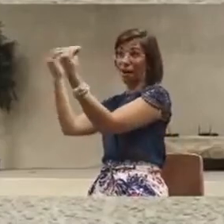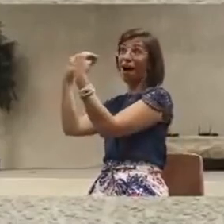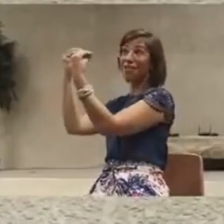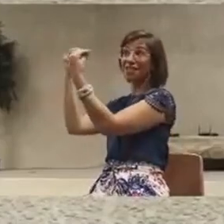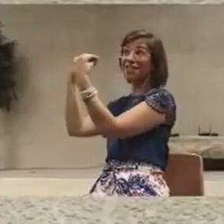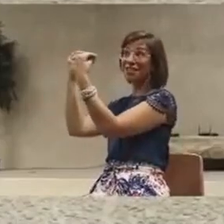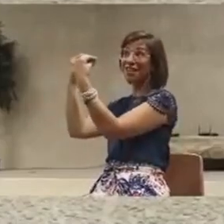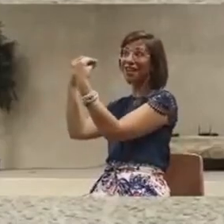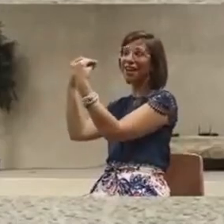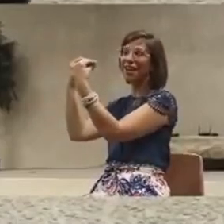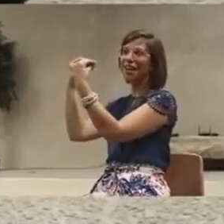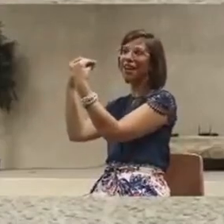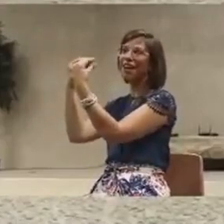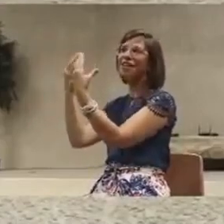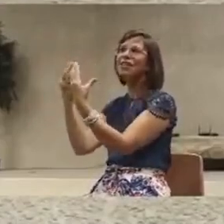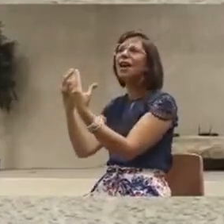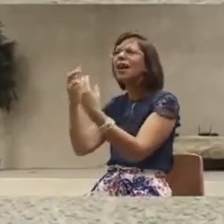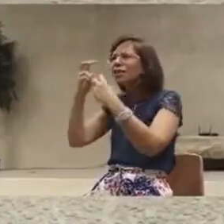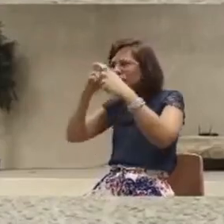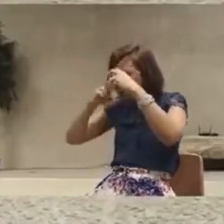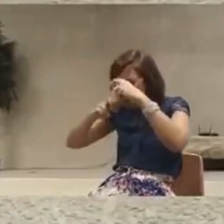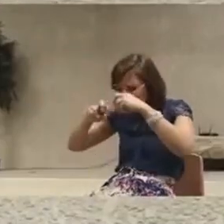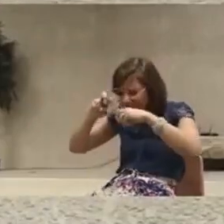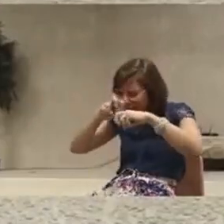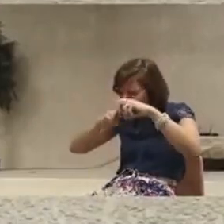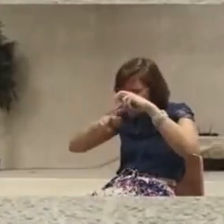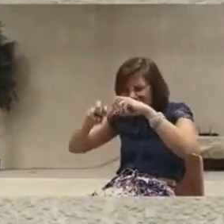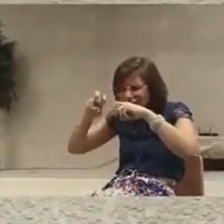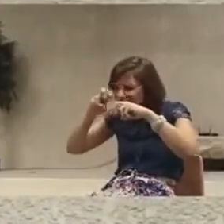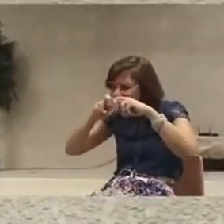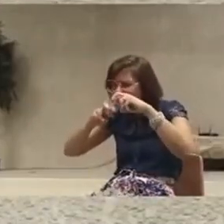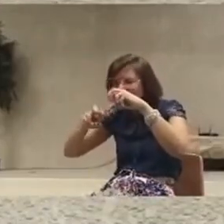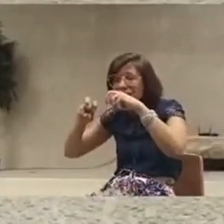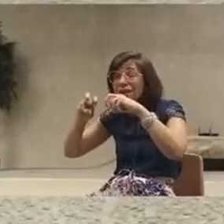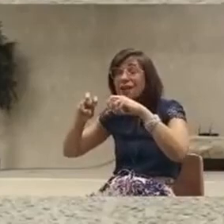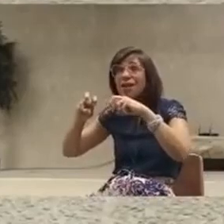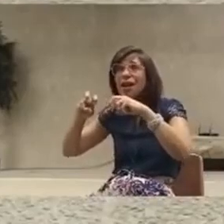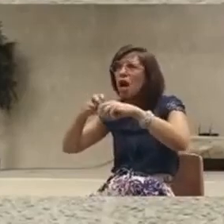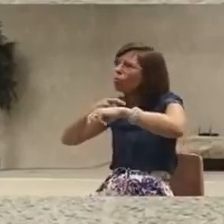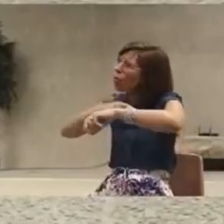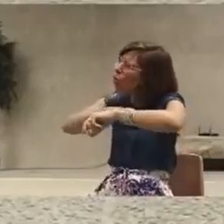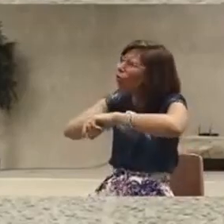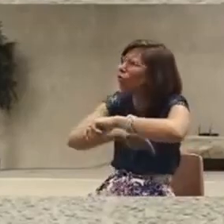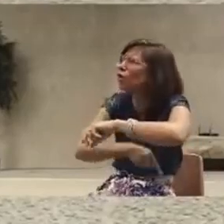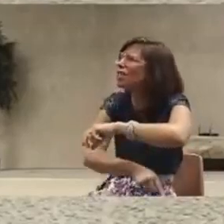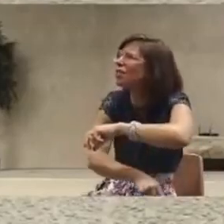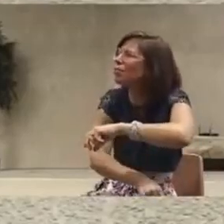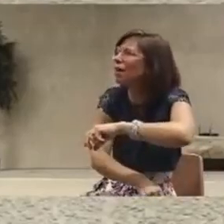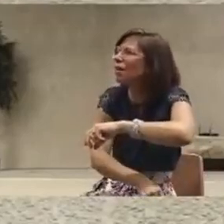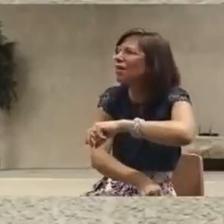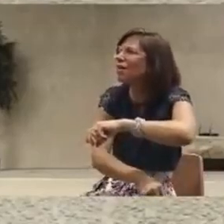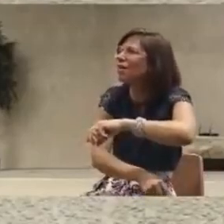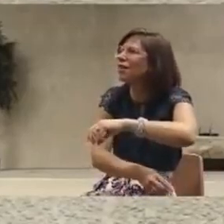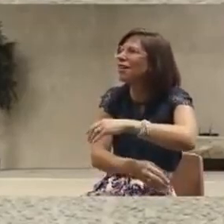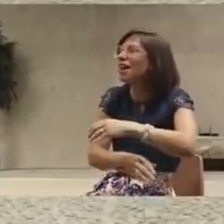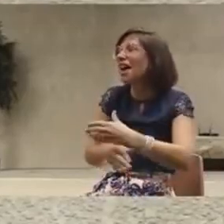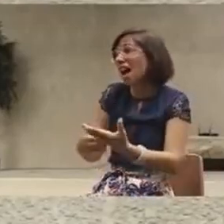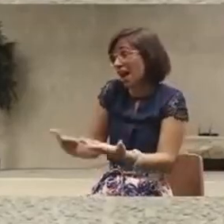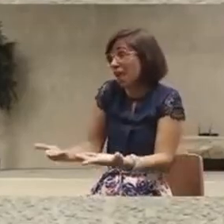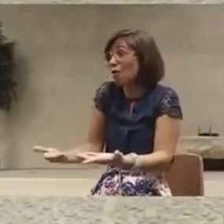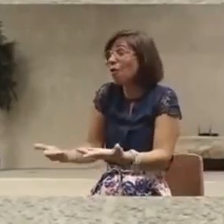de creuser davantage et de tendre l'oreille. Et on en ressort